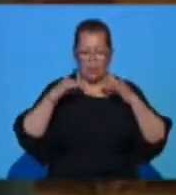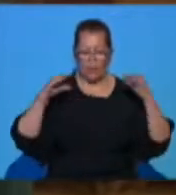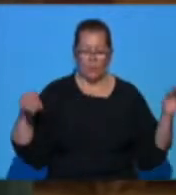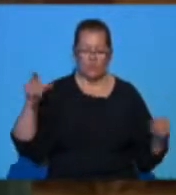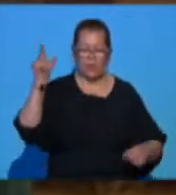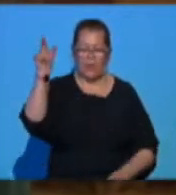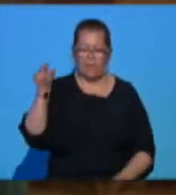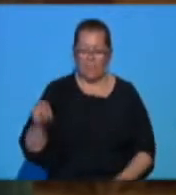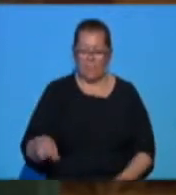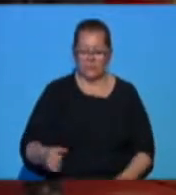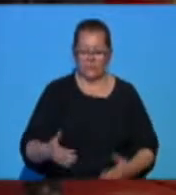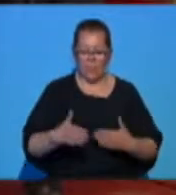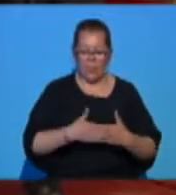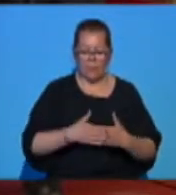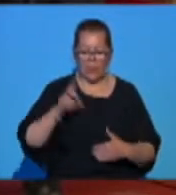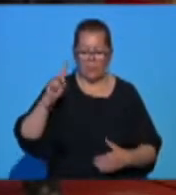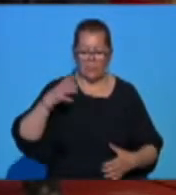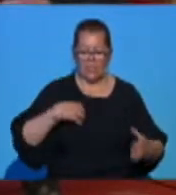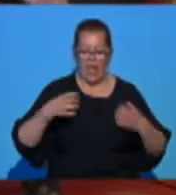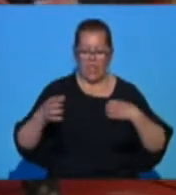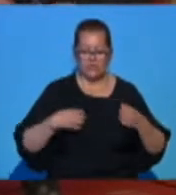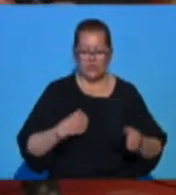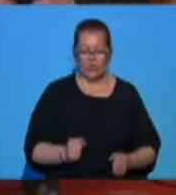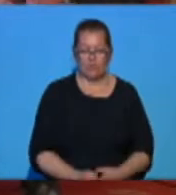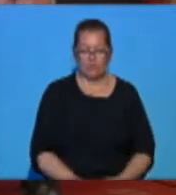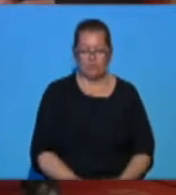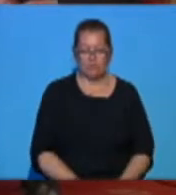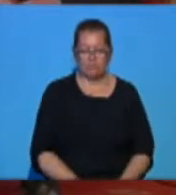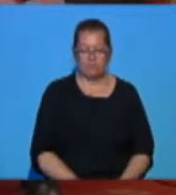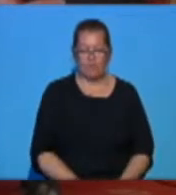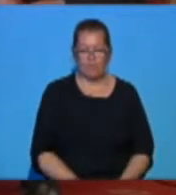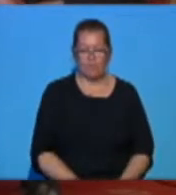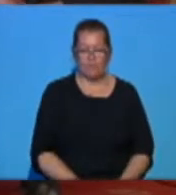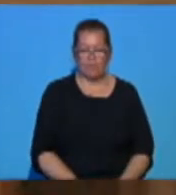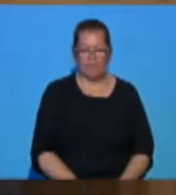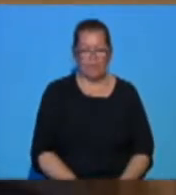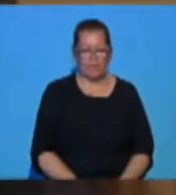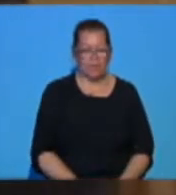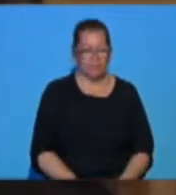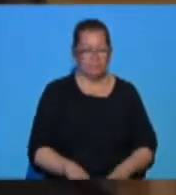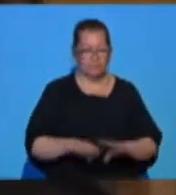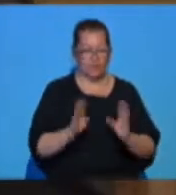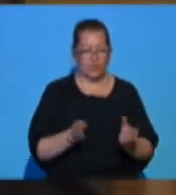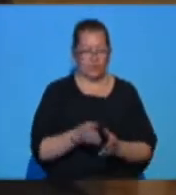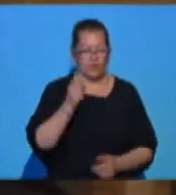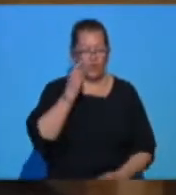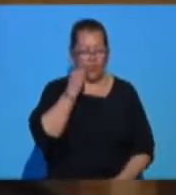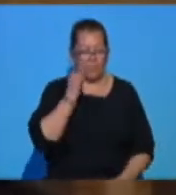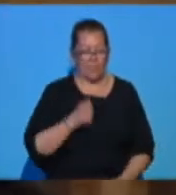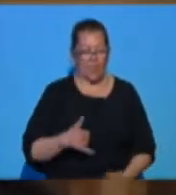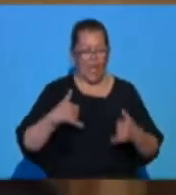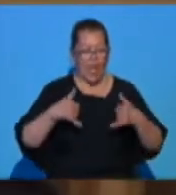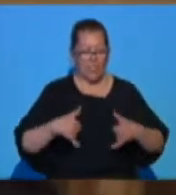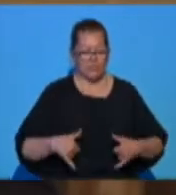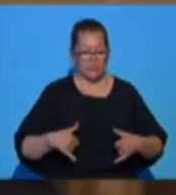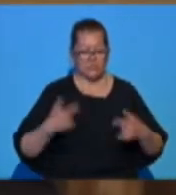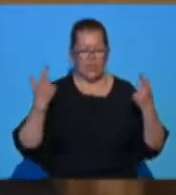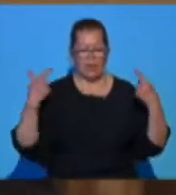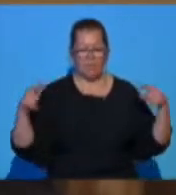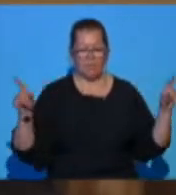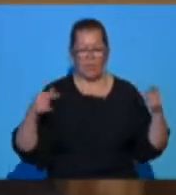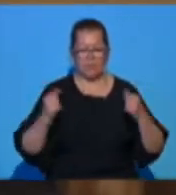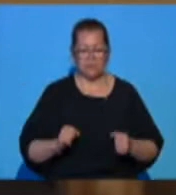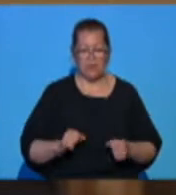mai aproape decât de actor, decât într-o sală de teatru. Toată lumea credea că această minune va dura